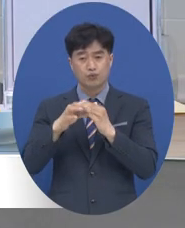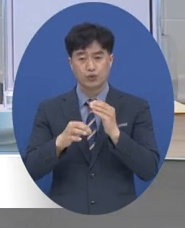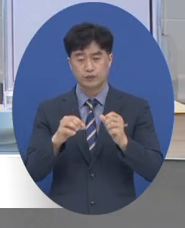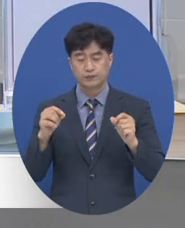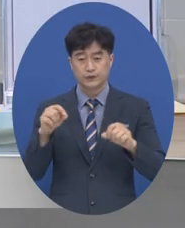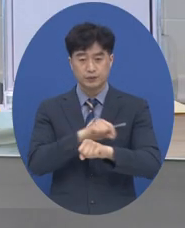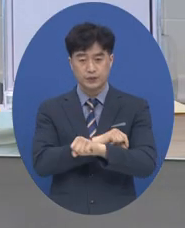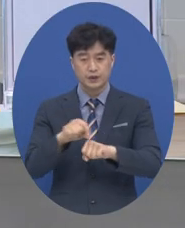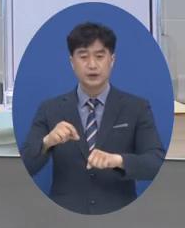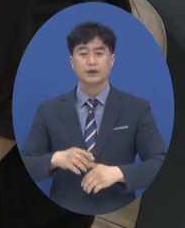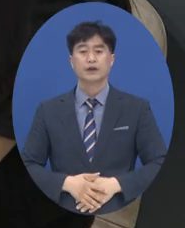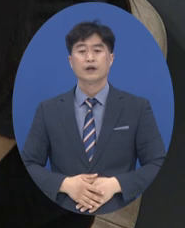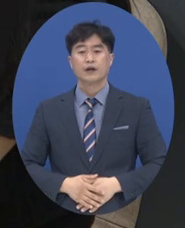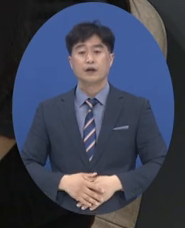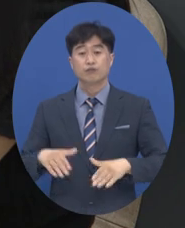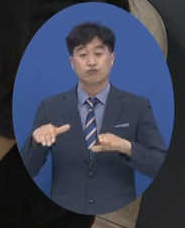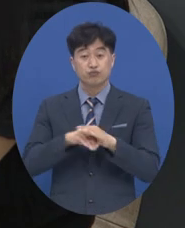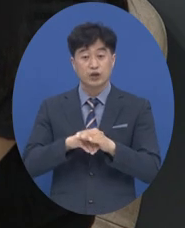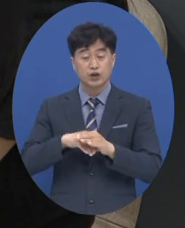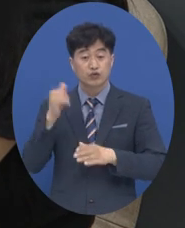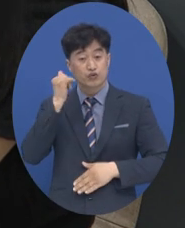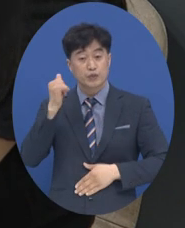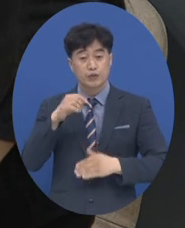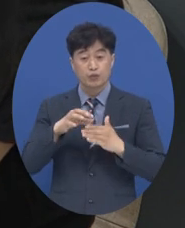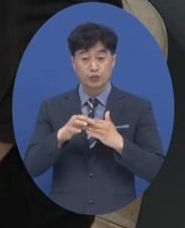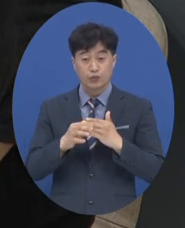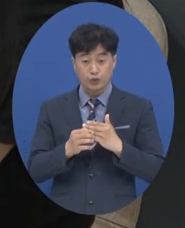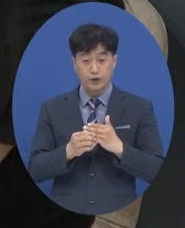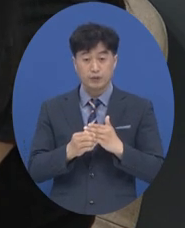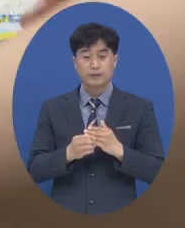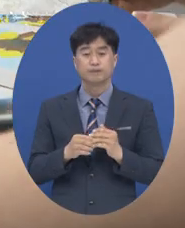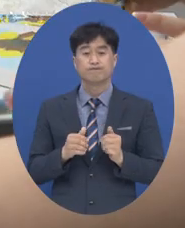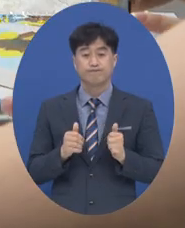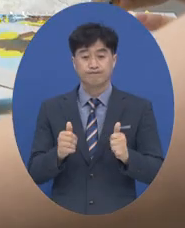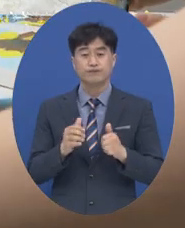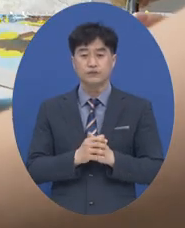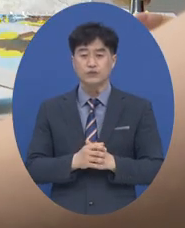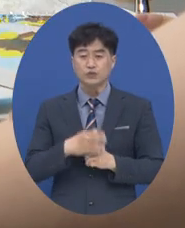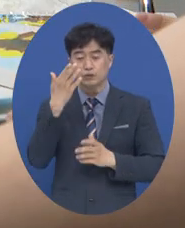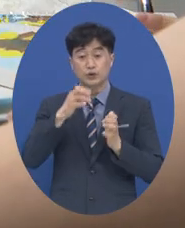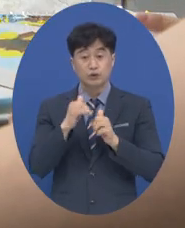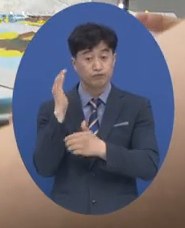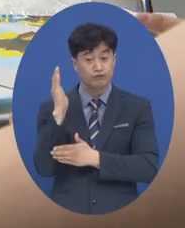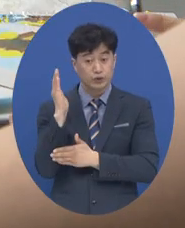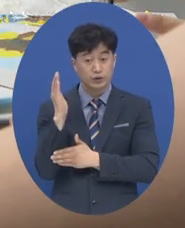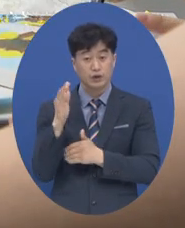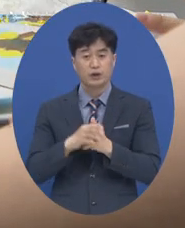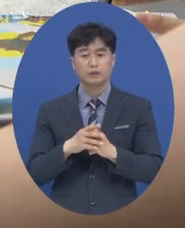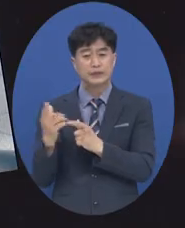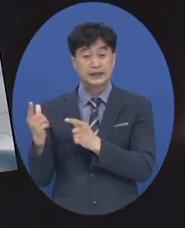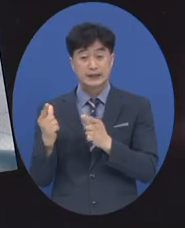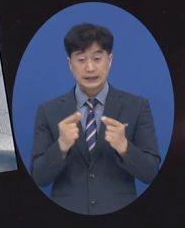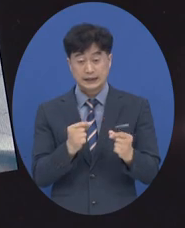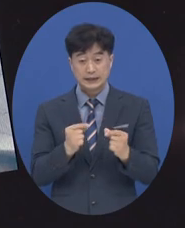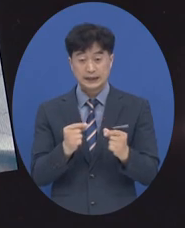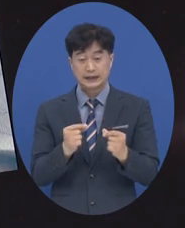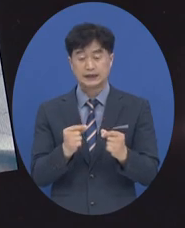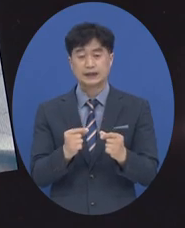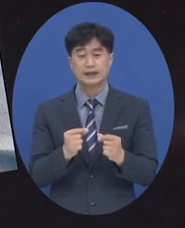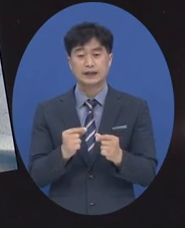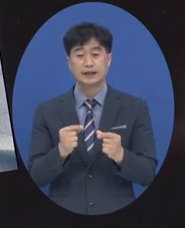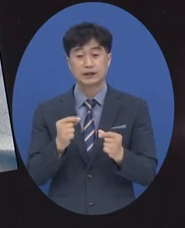특징입니다 문화 취미 프로그램이 한창인데 청년 전문가가 강사 것 또래 청년들에게 알려주는 4로 서로